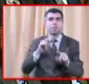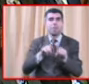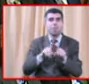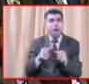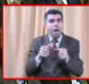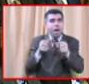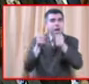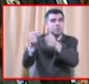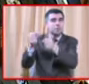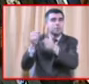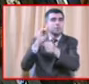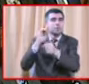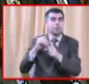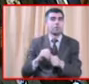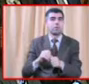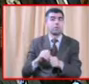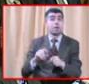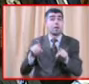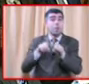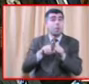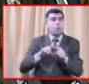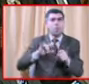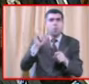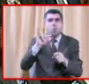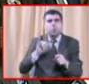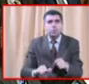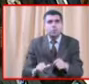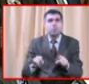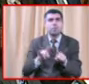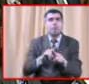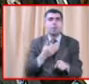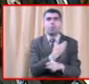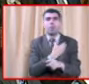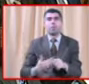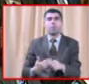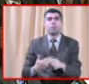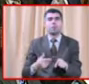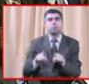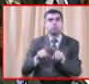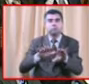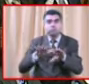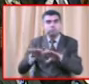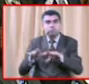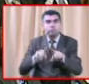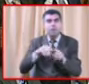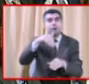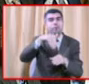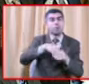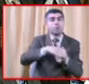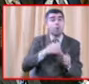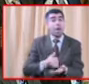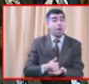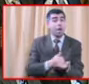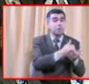اننا كنسولوا ايضا اشنو غادي دير الحكومه فيما يخص صندوق التضامن